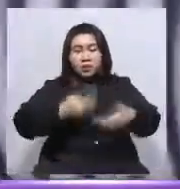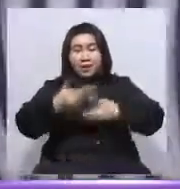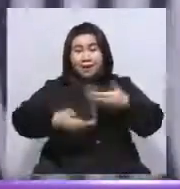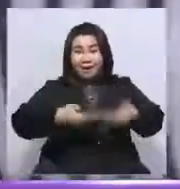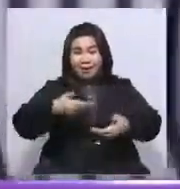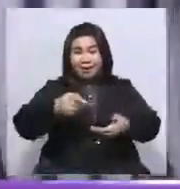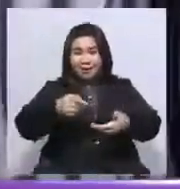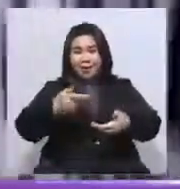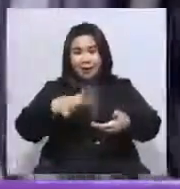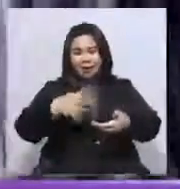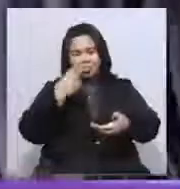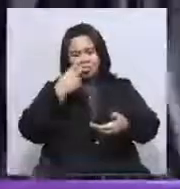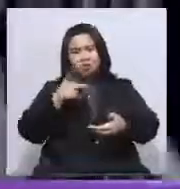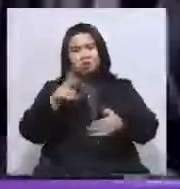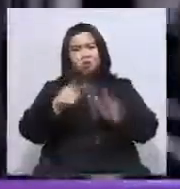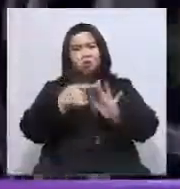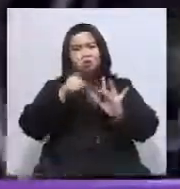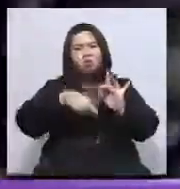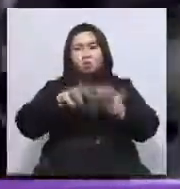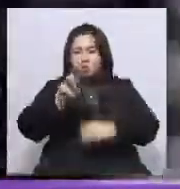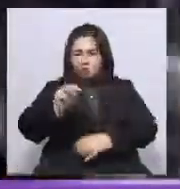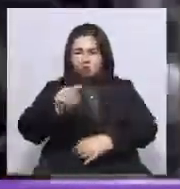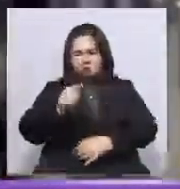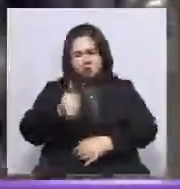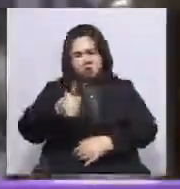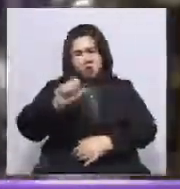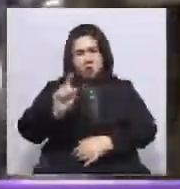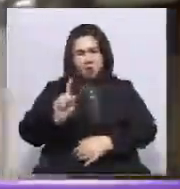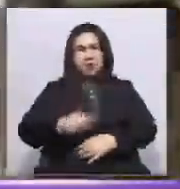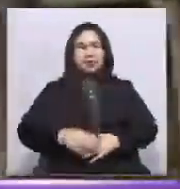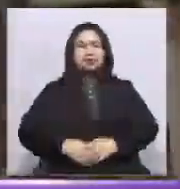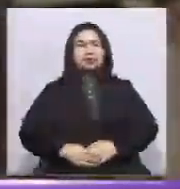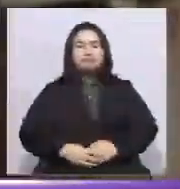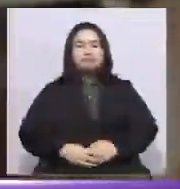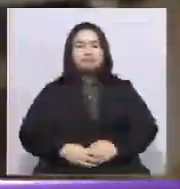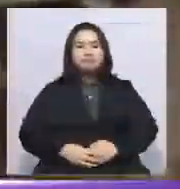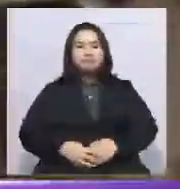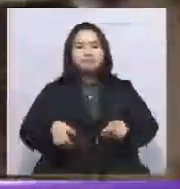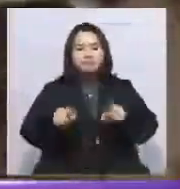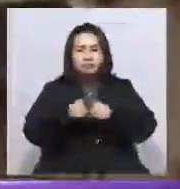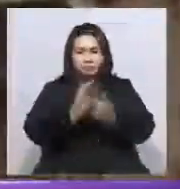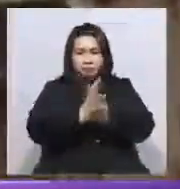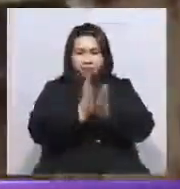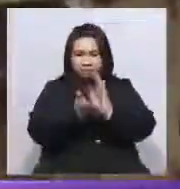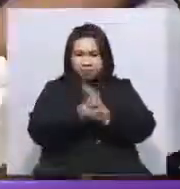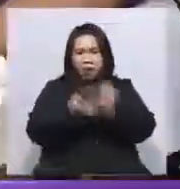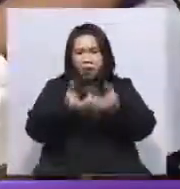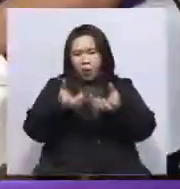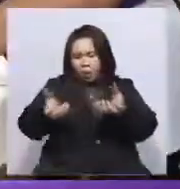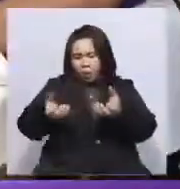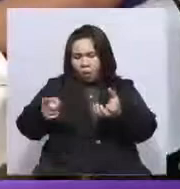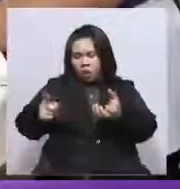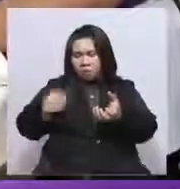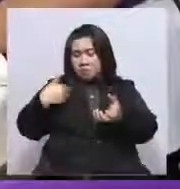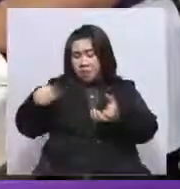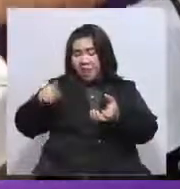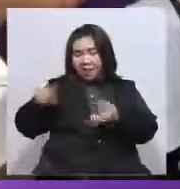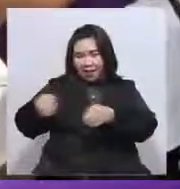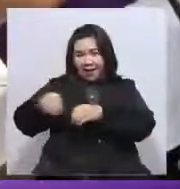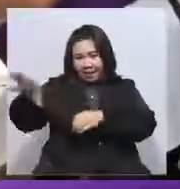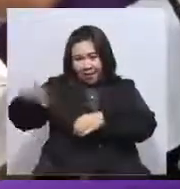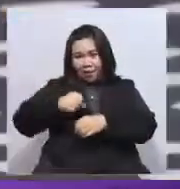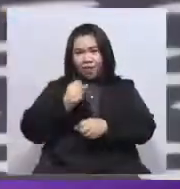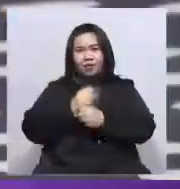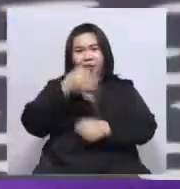ดรวมถึงความคุ้มทุนเป็นสิ่งที่จะต้องตีโจทย์ให้ได้เพื่อเปลี่ยนจากของใช้ใกล้ตัวมาสร้างให้เกิดเป็นอาชี